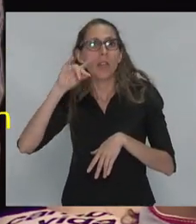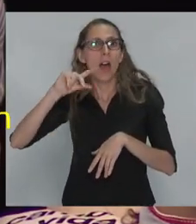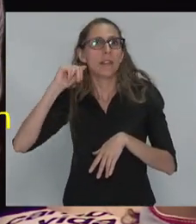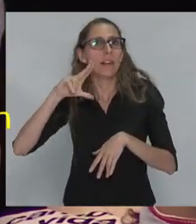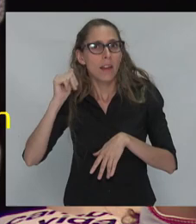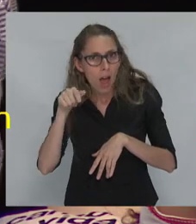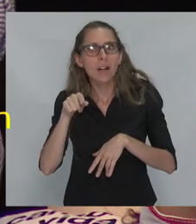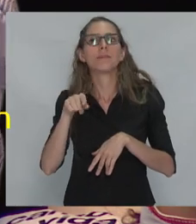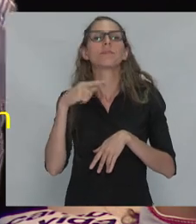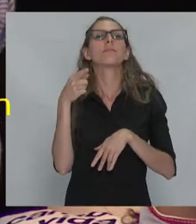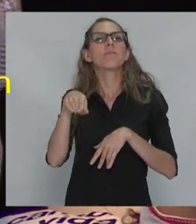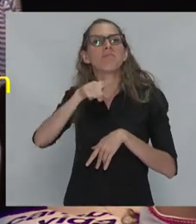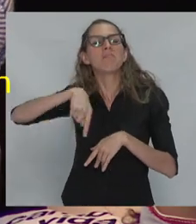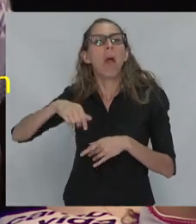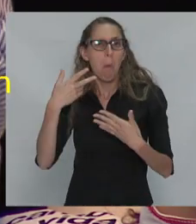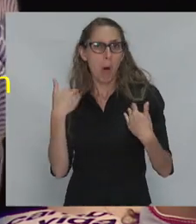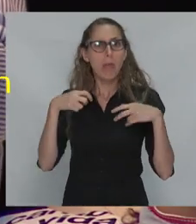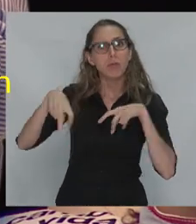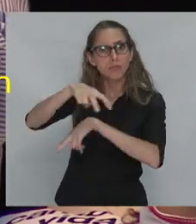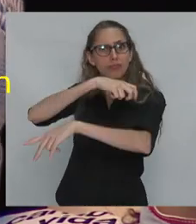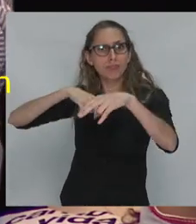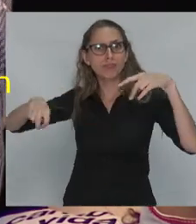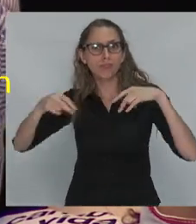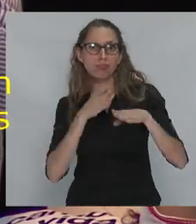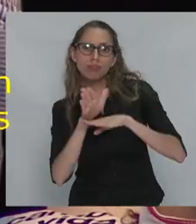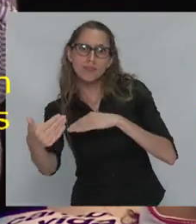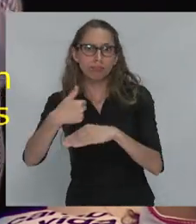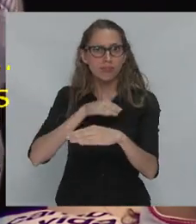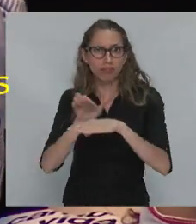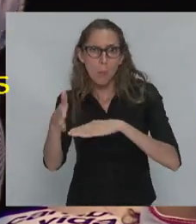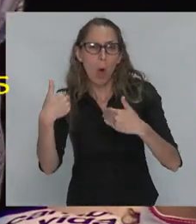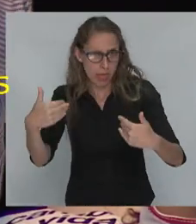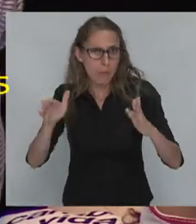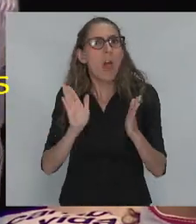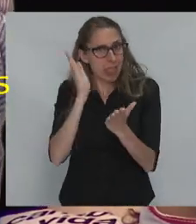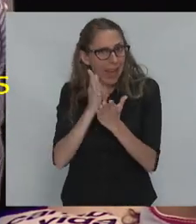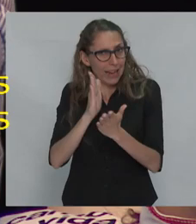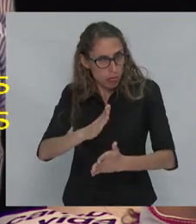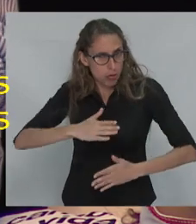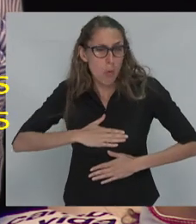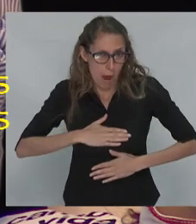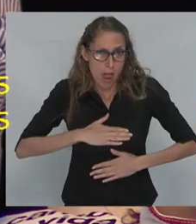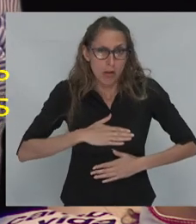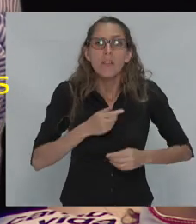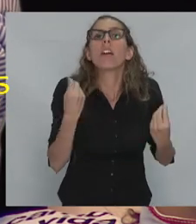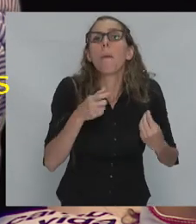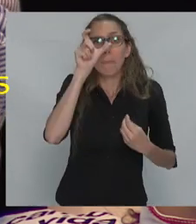l'homme, est un des droits humains. L'homme est libre de circuler et l'homme est né pour pouvoir être libre de